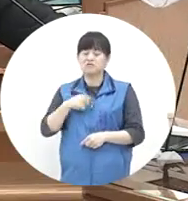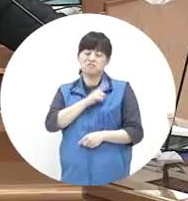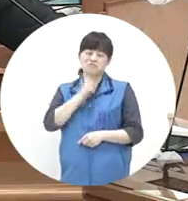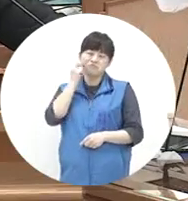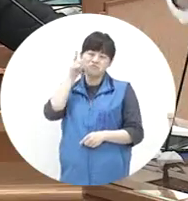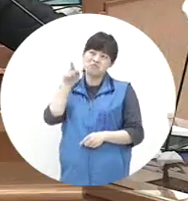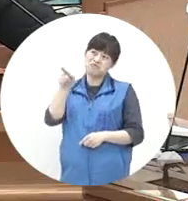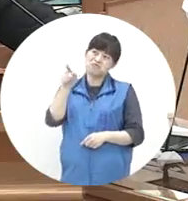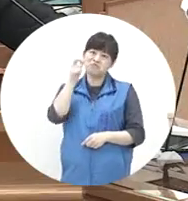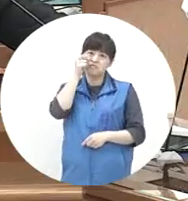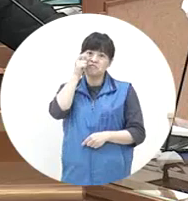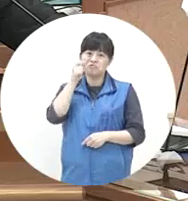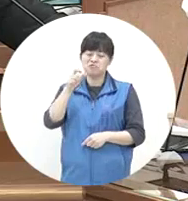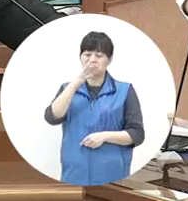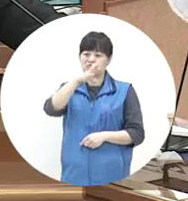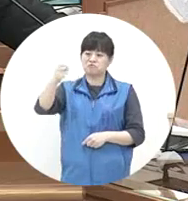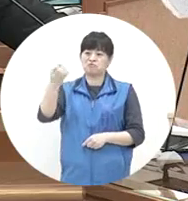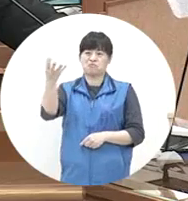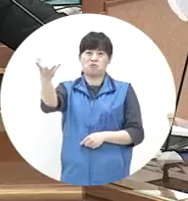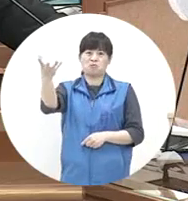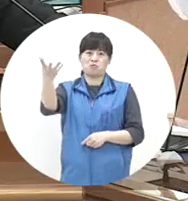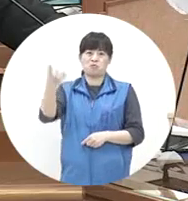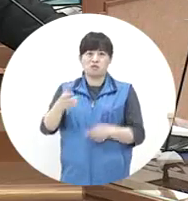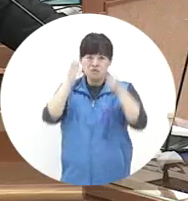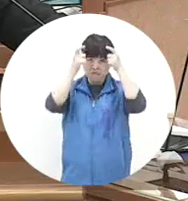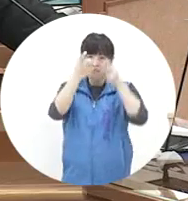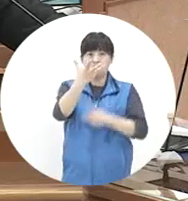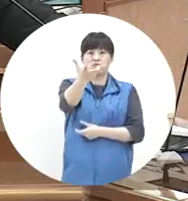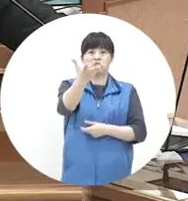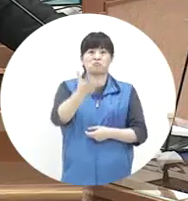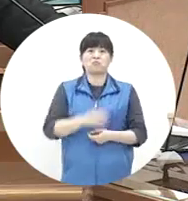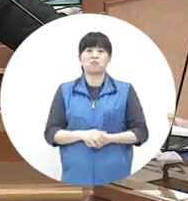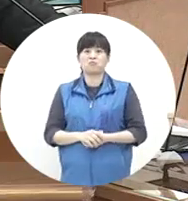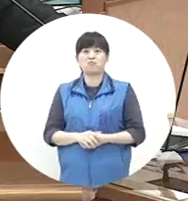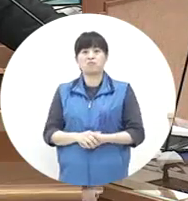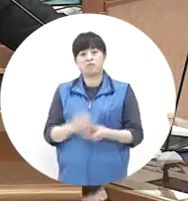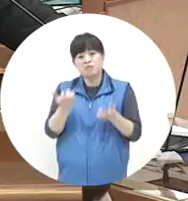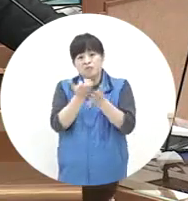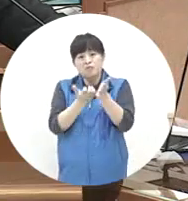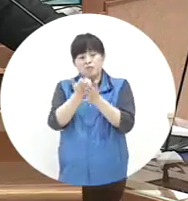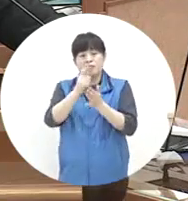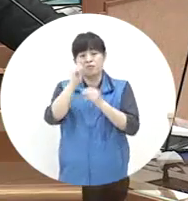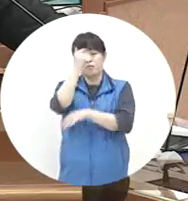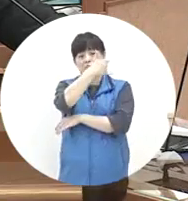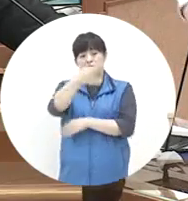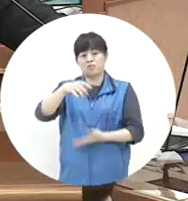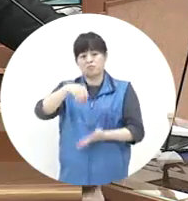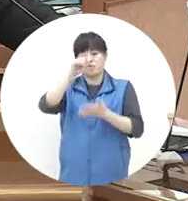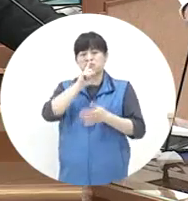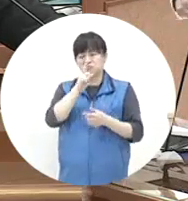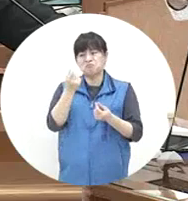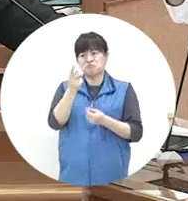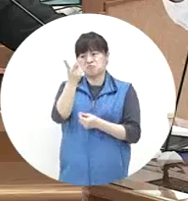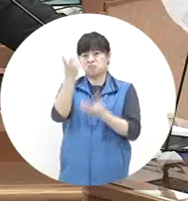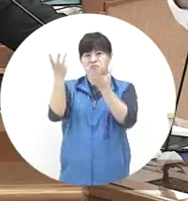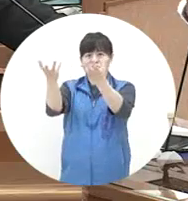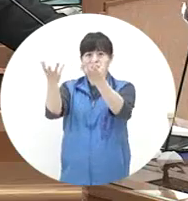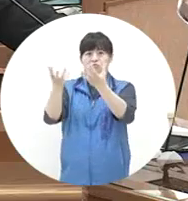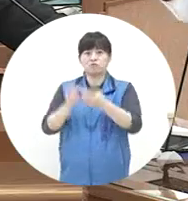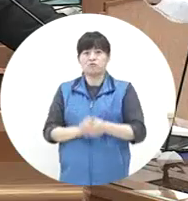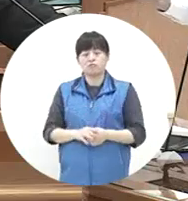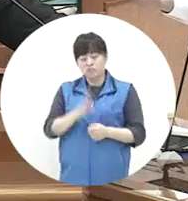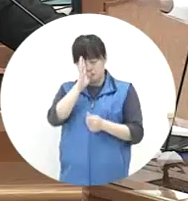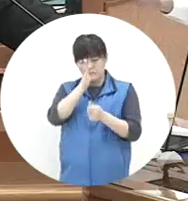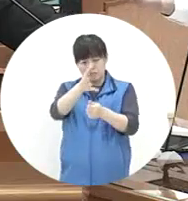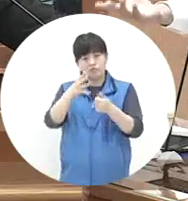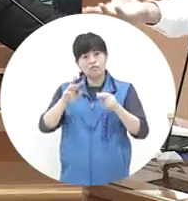他的好像拿比较多，高雄比较多，因为包括刚刚那个议员提出来也说好像比较多，那请问一下